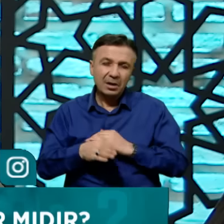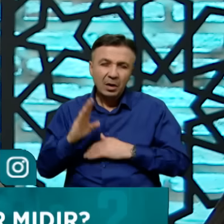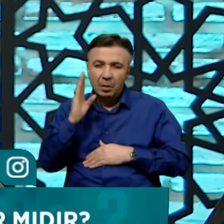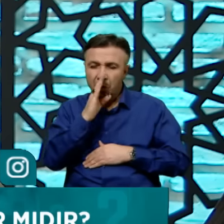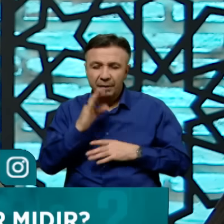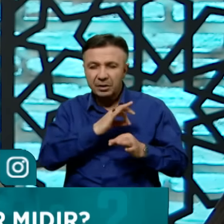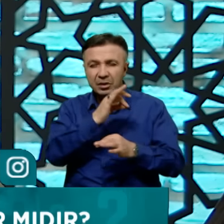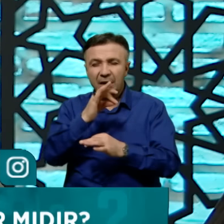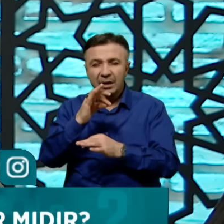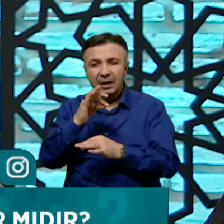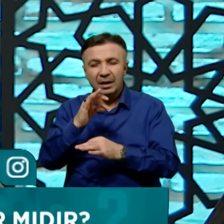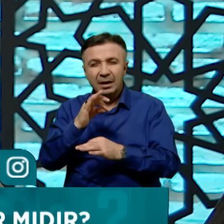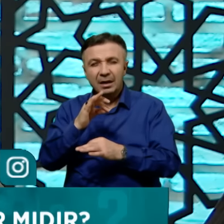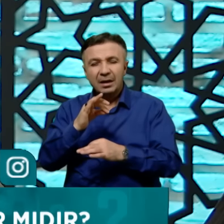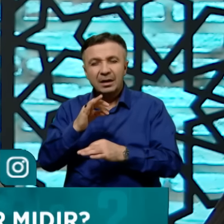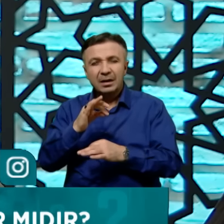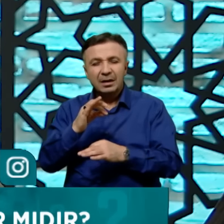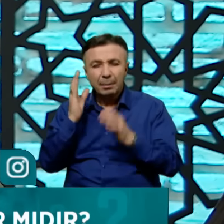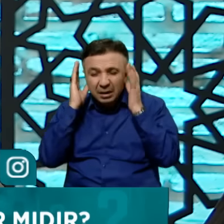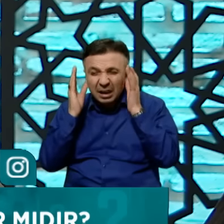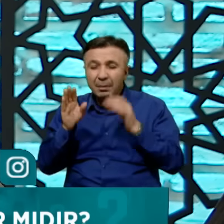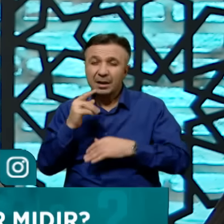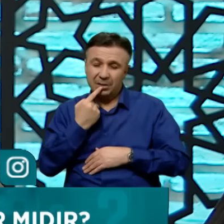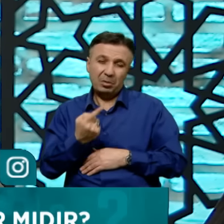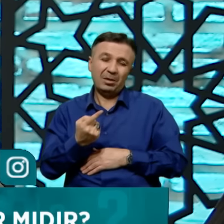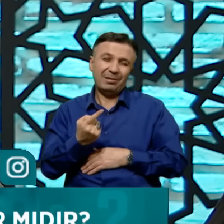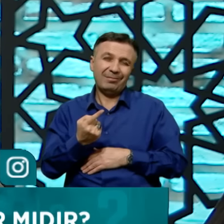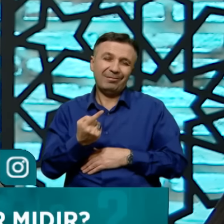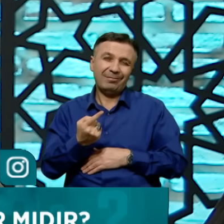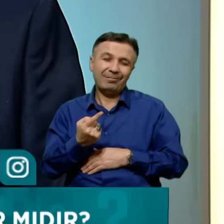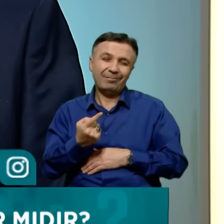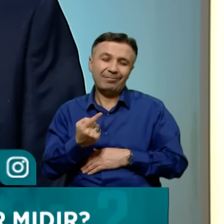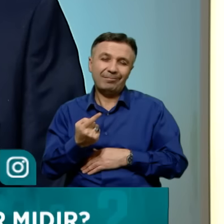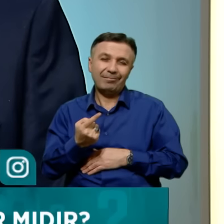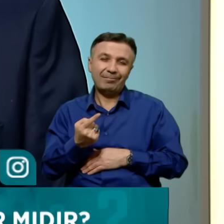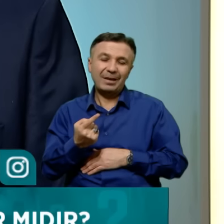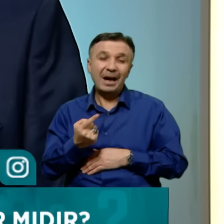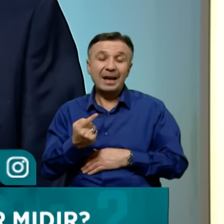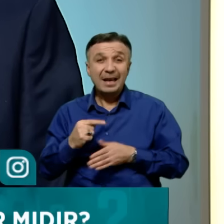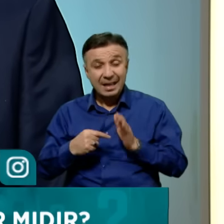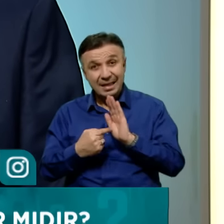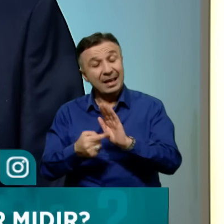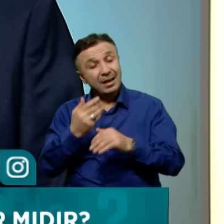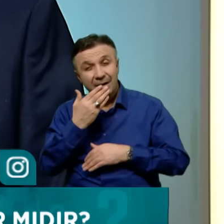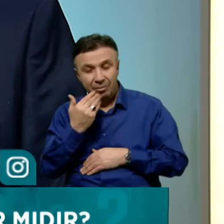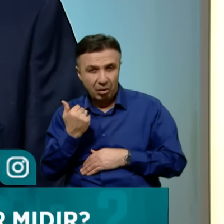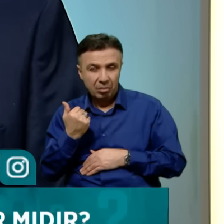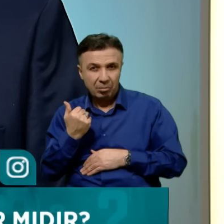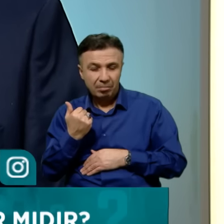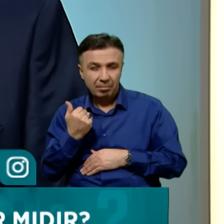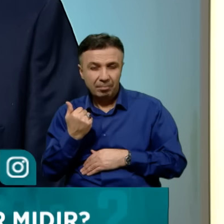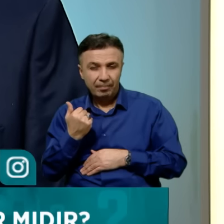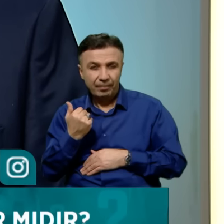rivayet bakıyoruz bizim sağlam kaynaklarımızın hiçbirisinde yokk ilk dönem kaynaklarında yok